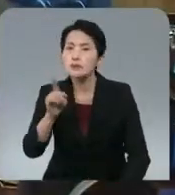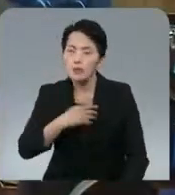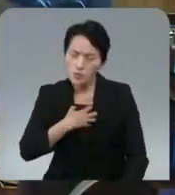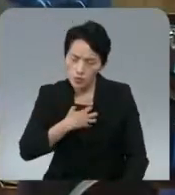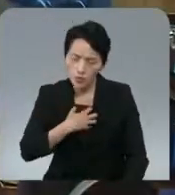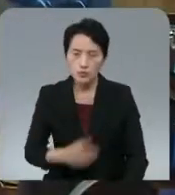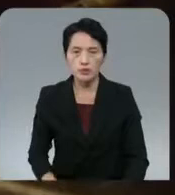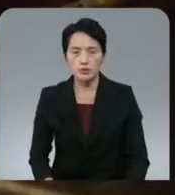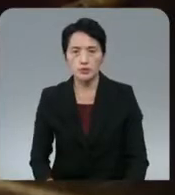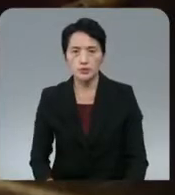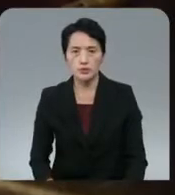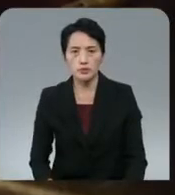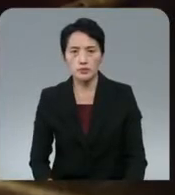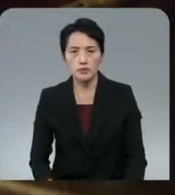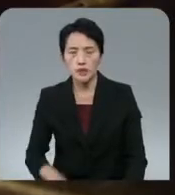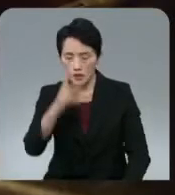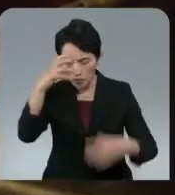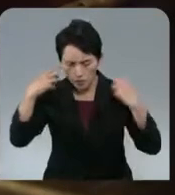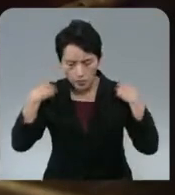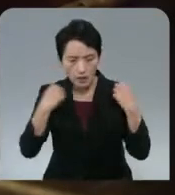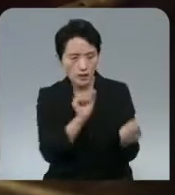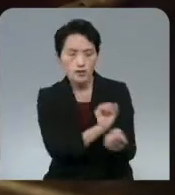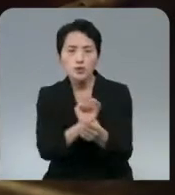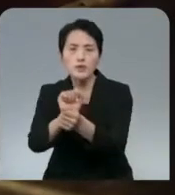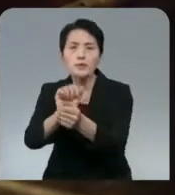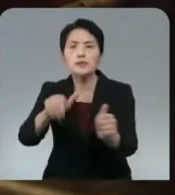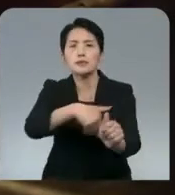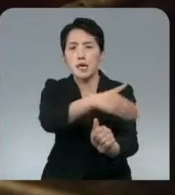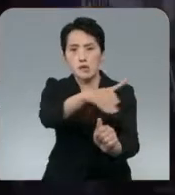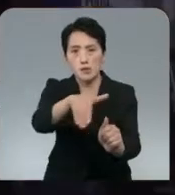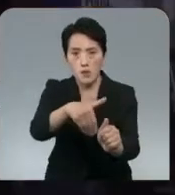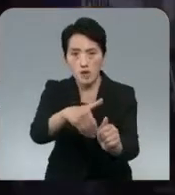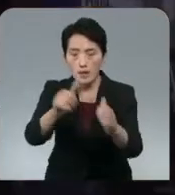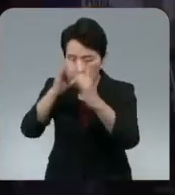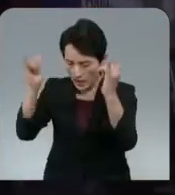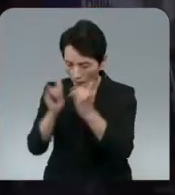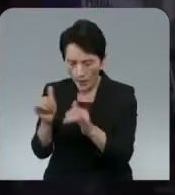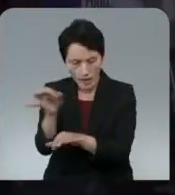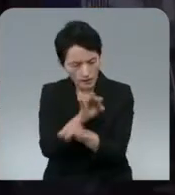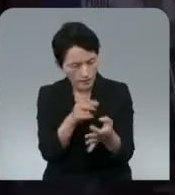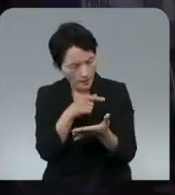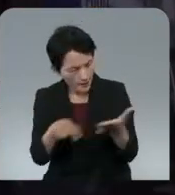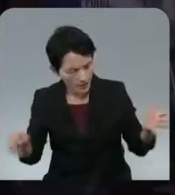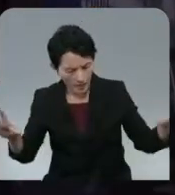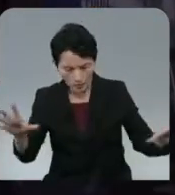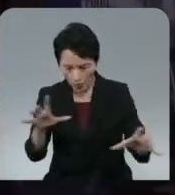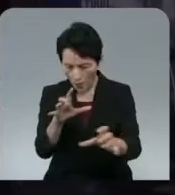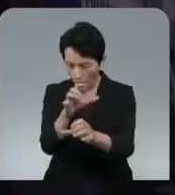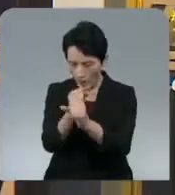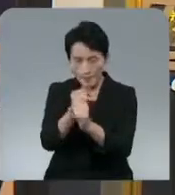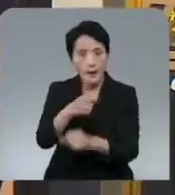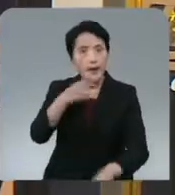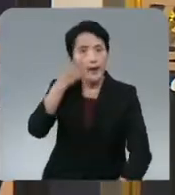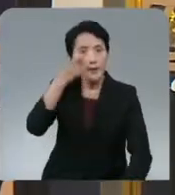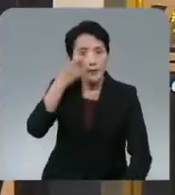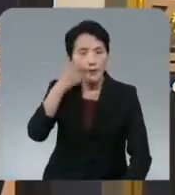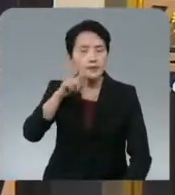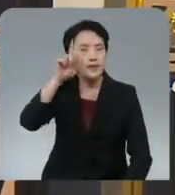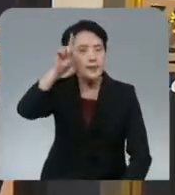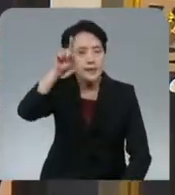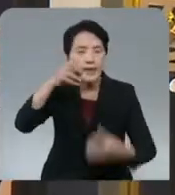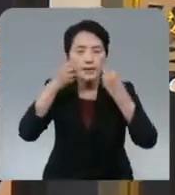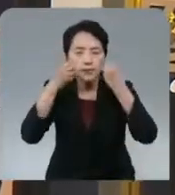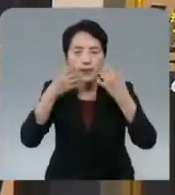時間制限を設けている6現行の対策について一部感がを検討していると明らかにしていましたが